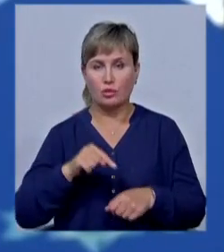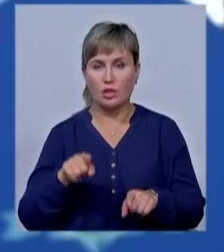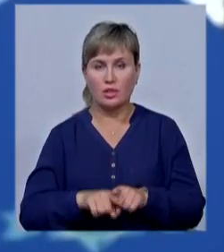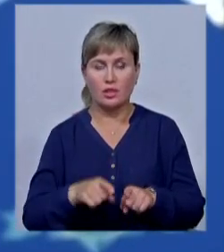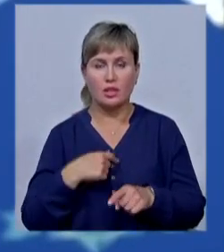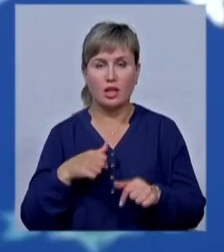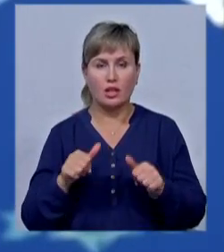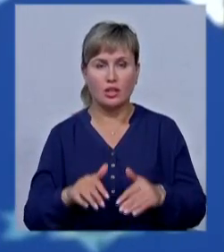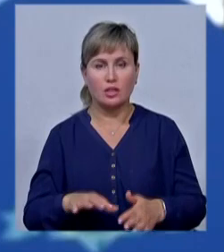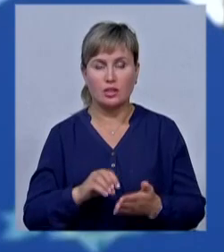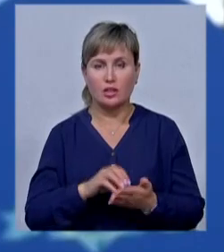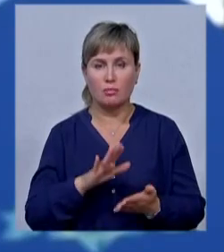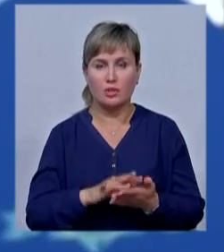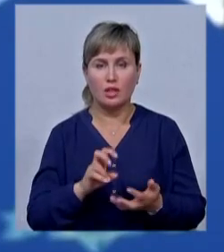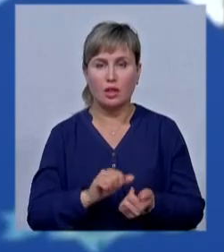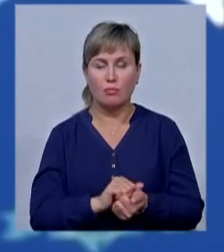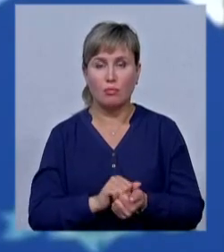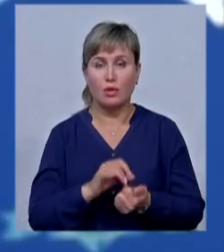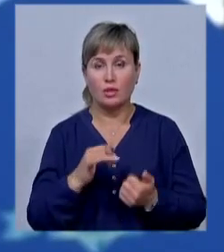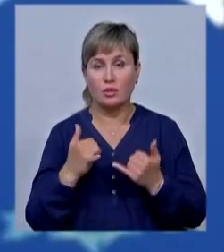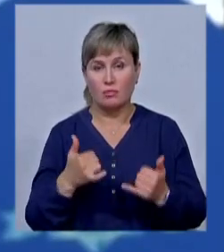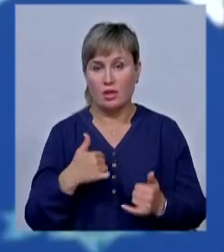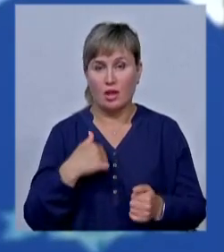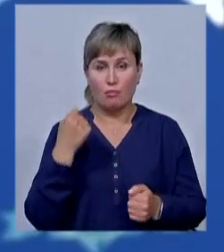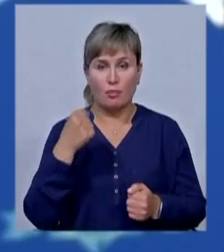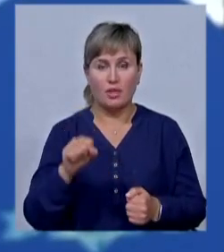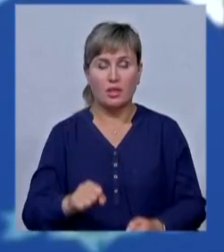Затем я решил ее записать на бумагу. И вот теперь я